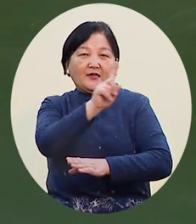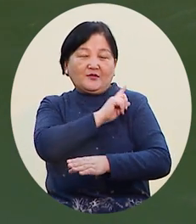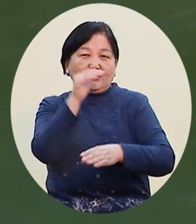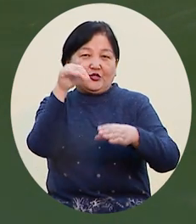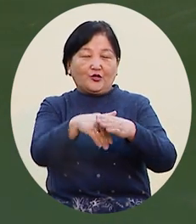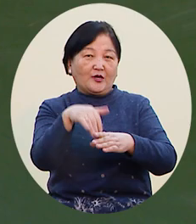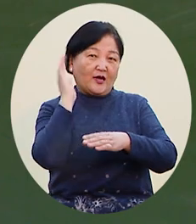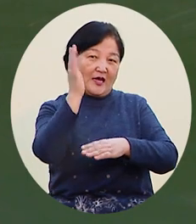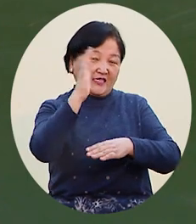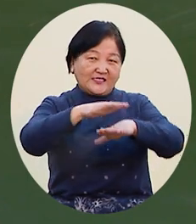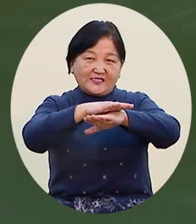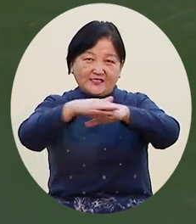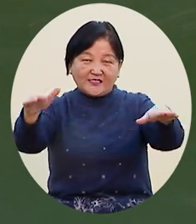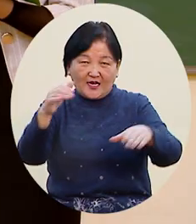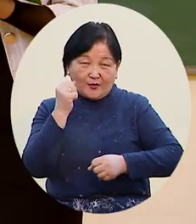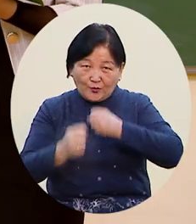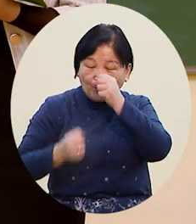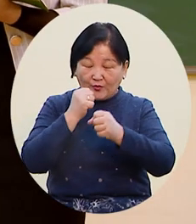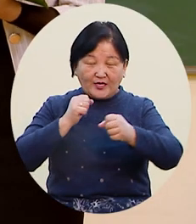аврагт солоор шагнууллаа.